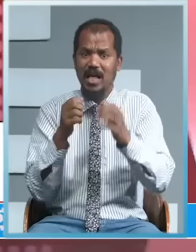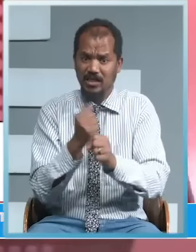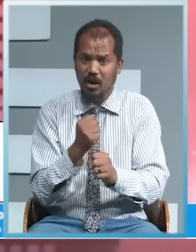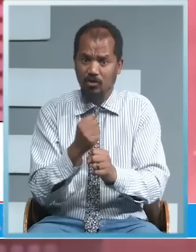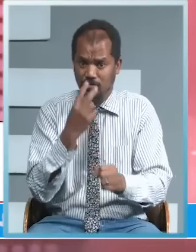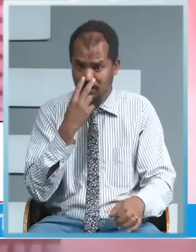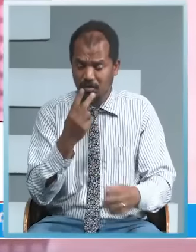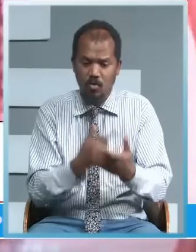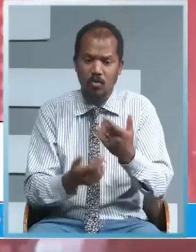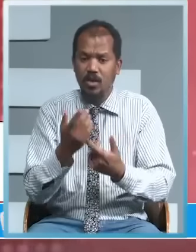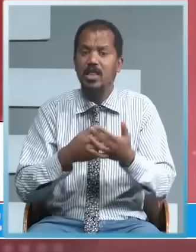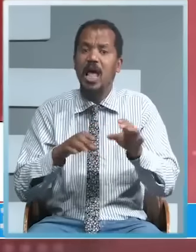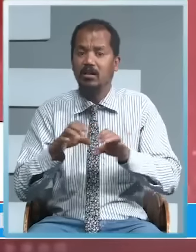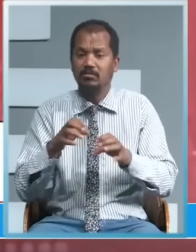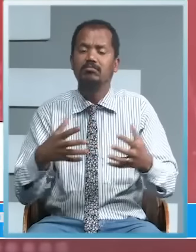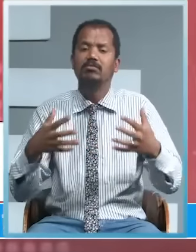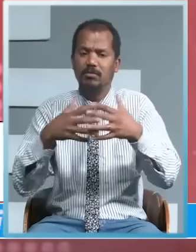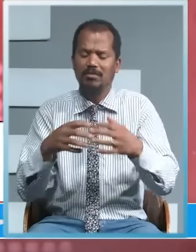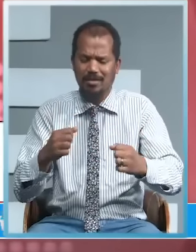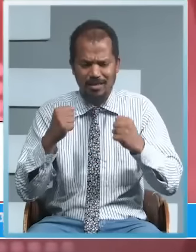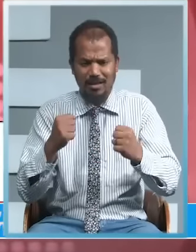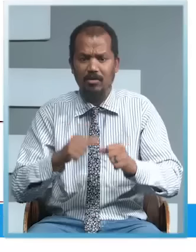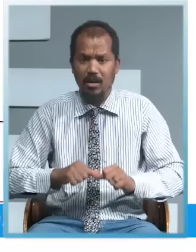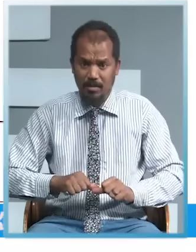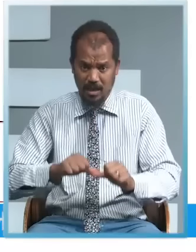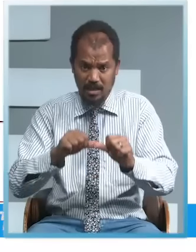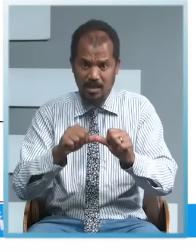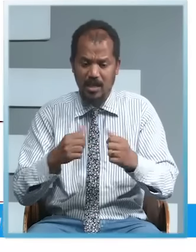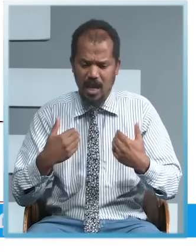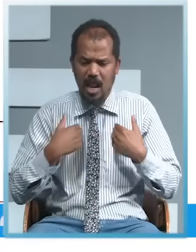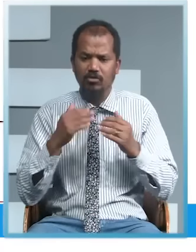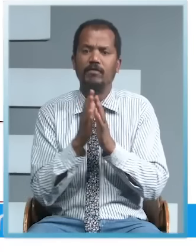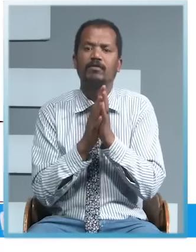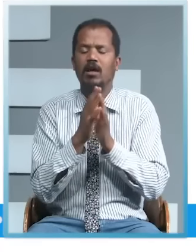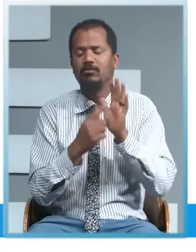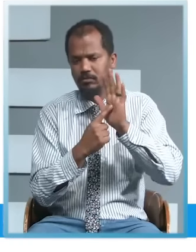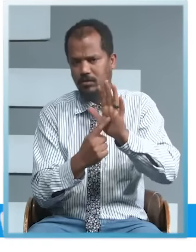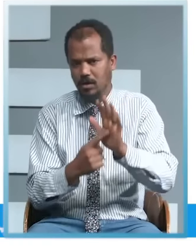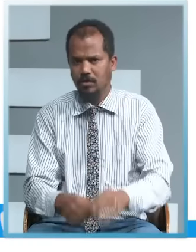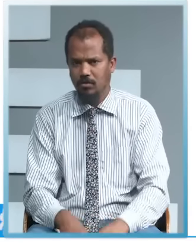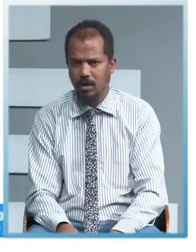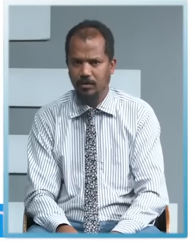በተመለከተም ውይይት ያደረጉ ሲሆን ትብብራቸውን አጠናክረው ለመቀጠል ያላቸውን